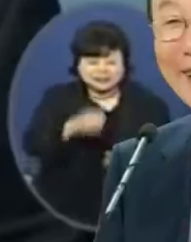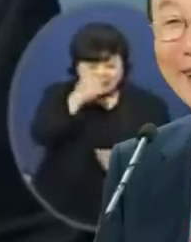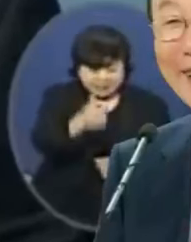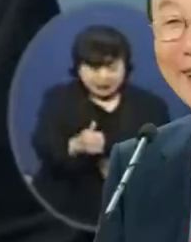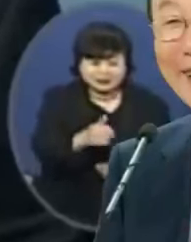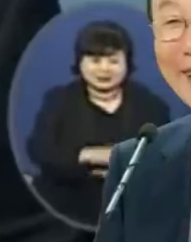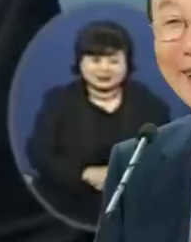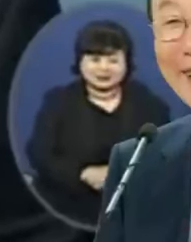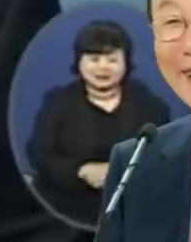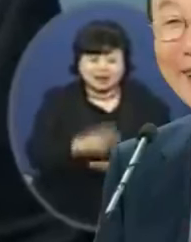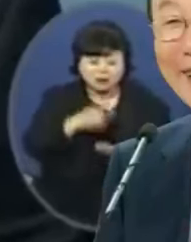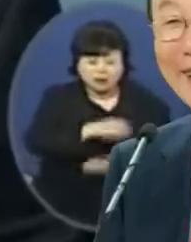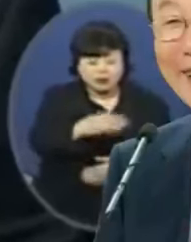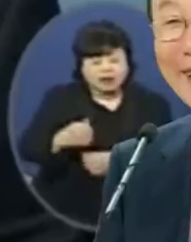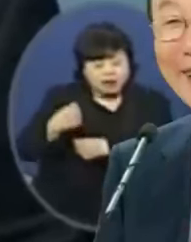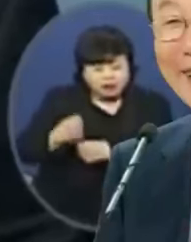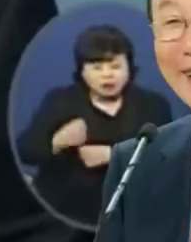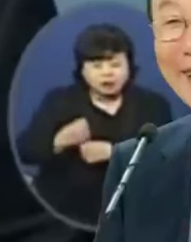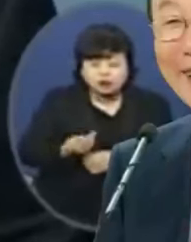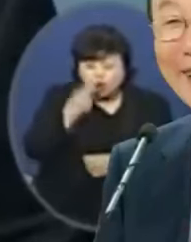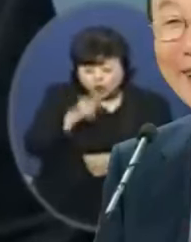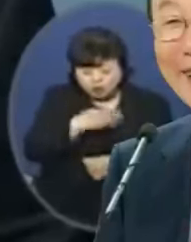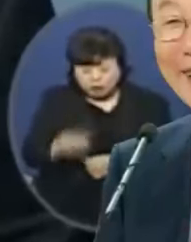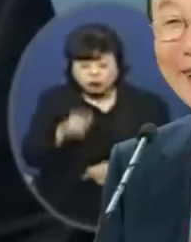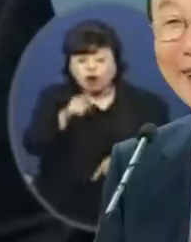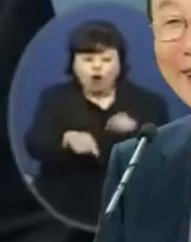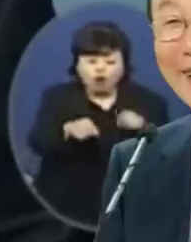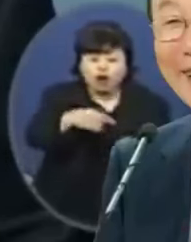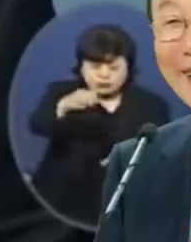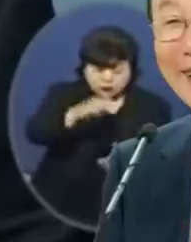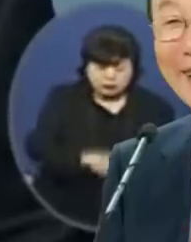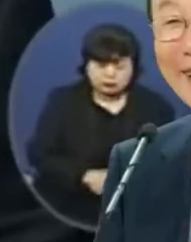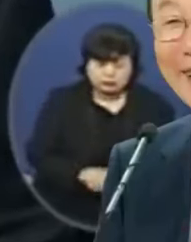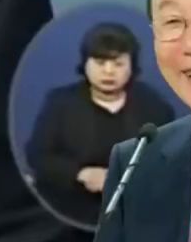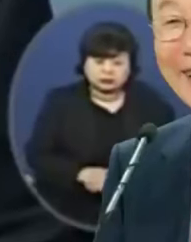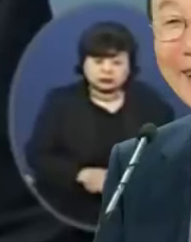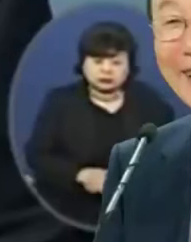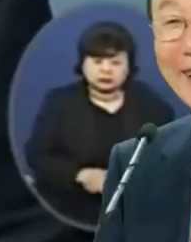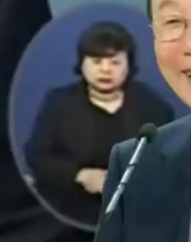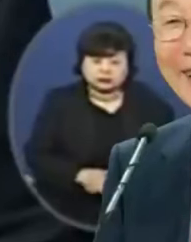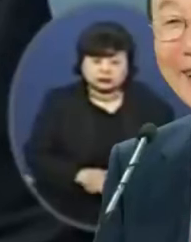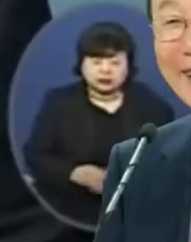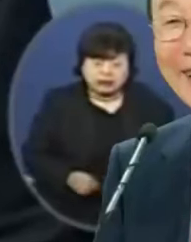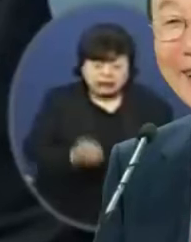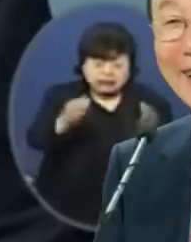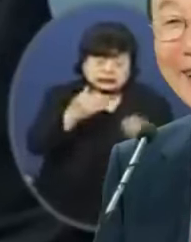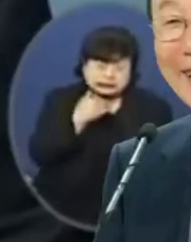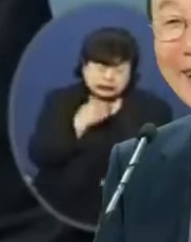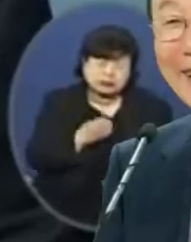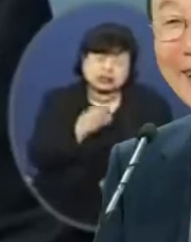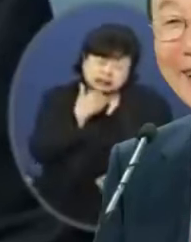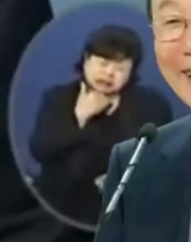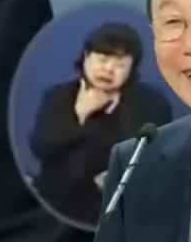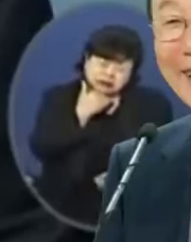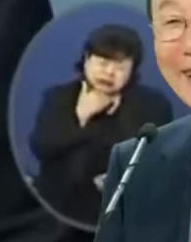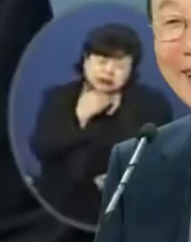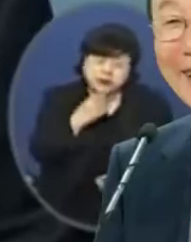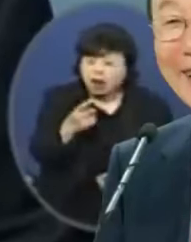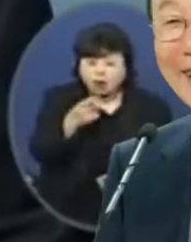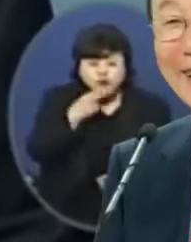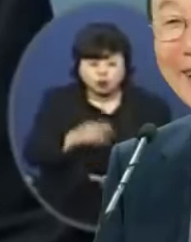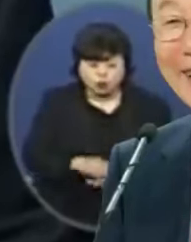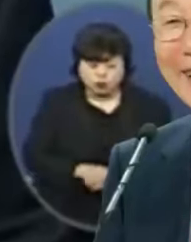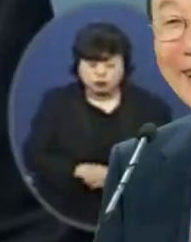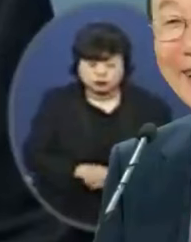제사장들은 법궤를 걸머지고 요단 강물로 걸어 들어갔습니다. 바깥에서 갈라지기를 기다립니다. 갈라지기를 기다립니다. 그러면 안